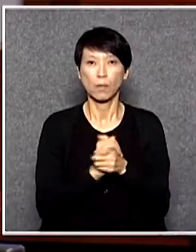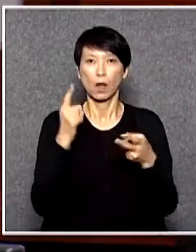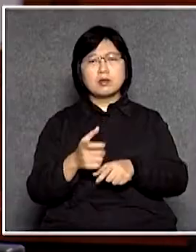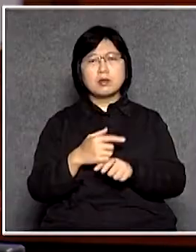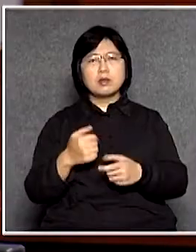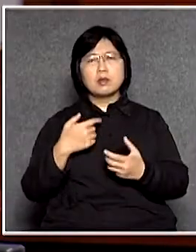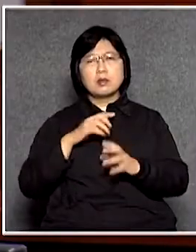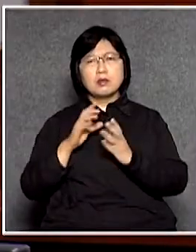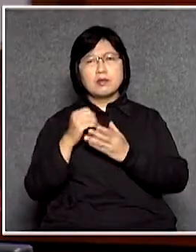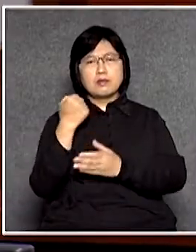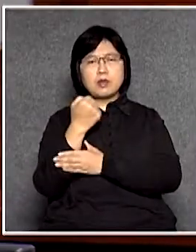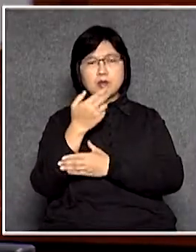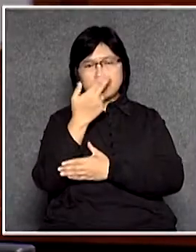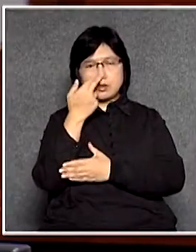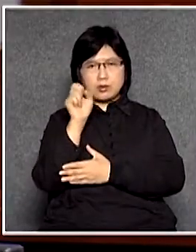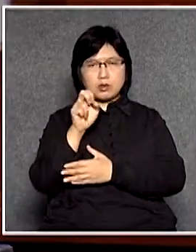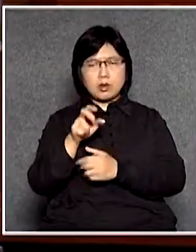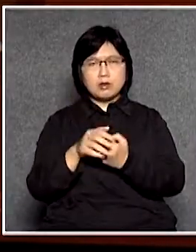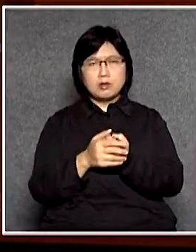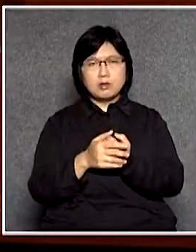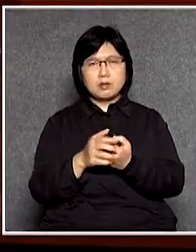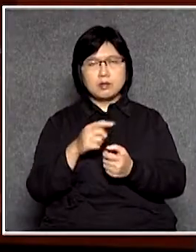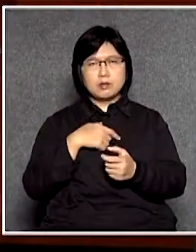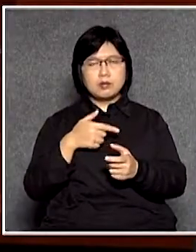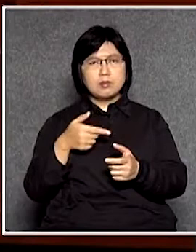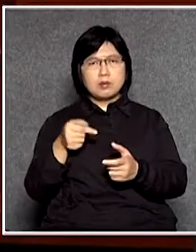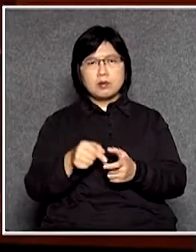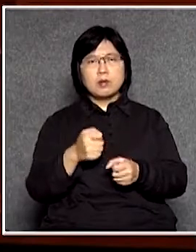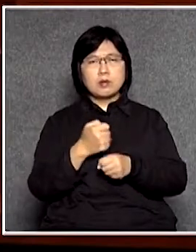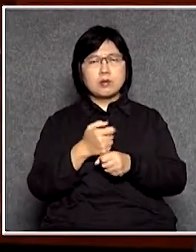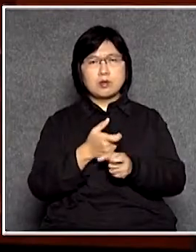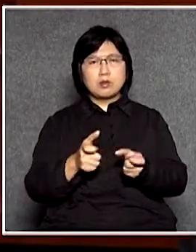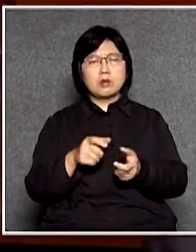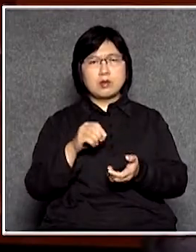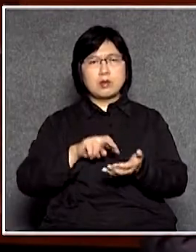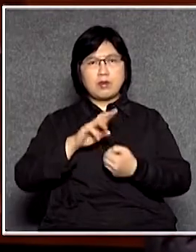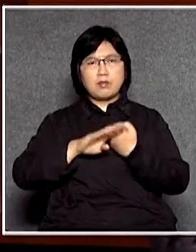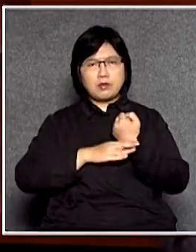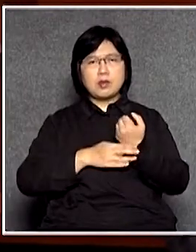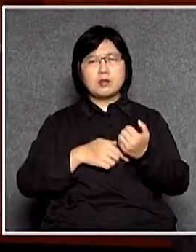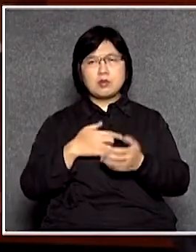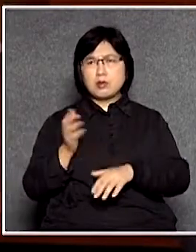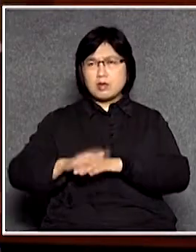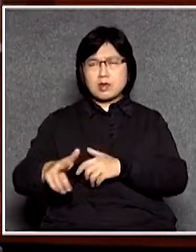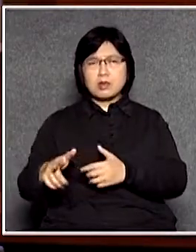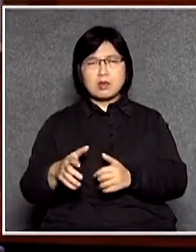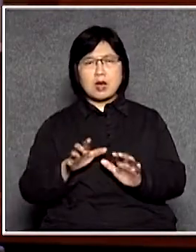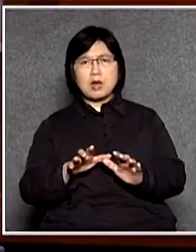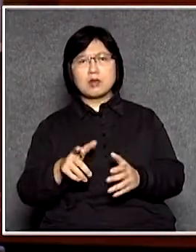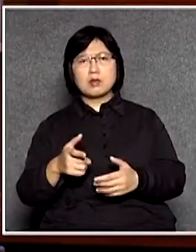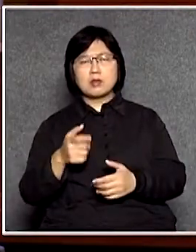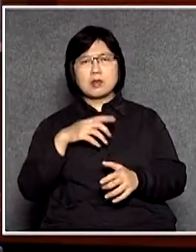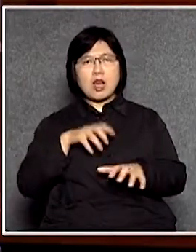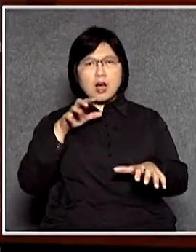反對的，一如既往，好像最低工資立法的時候一樣，最厲害的就是危言聳聽，跟住就恐嚇勒